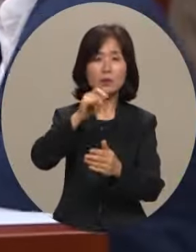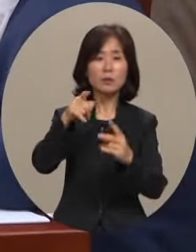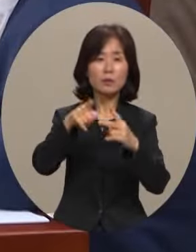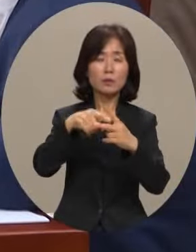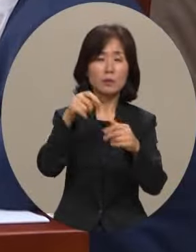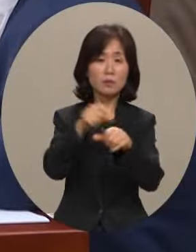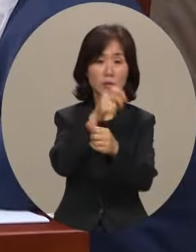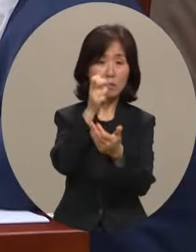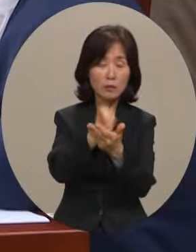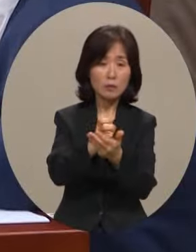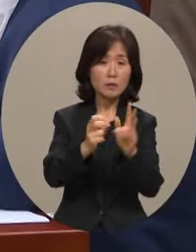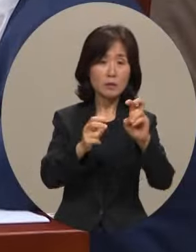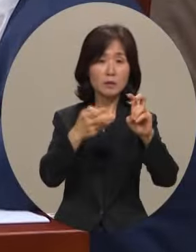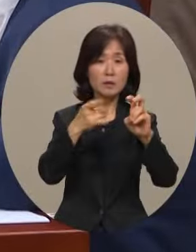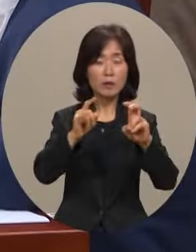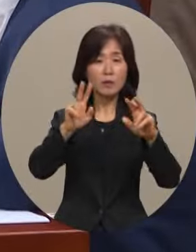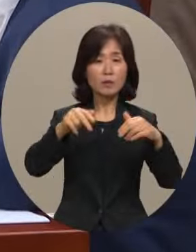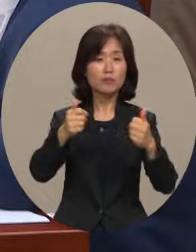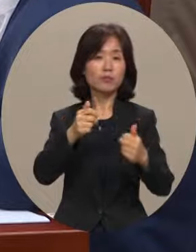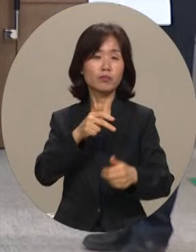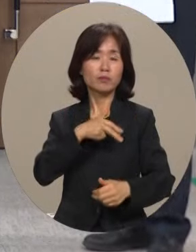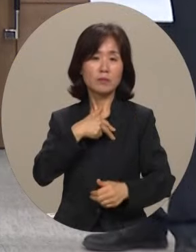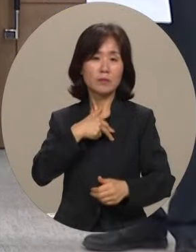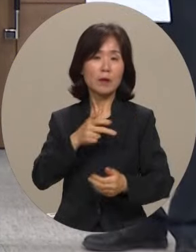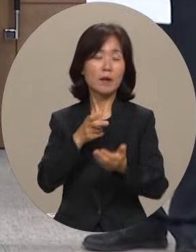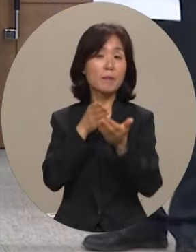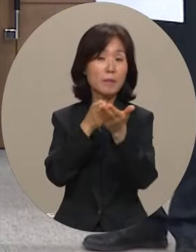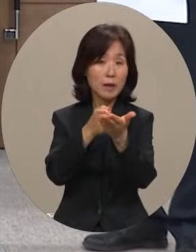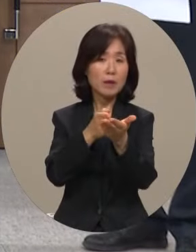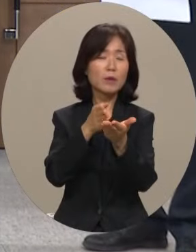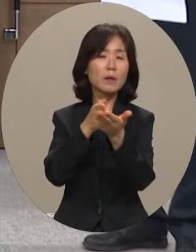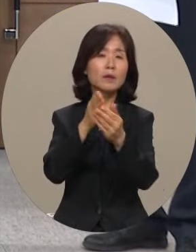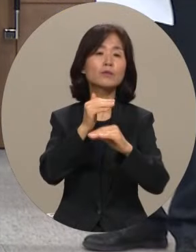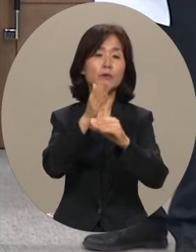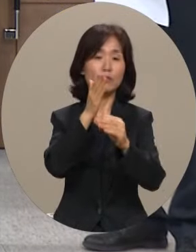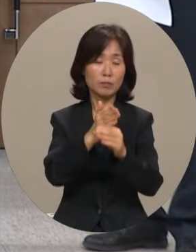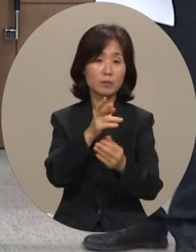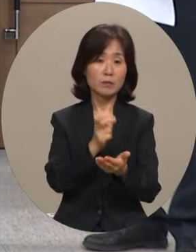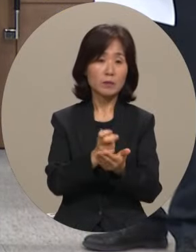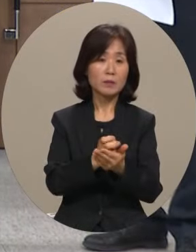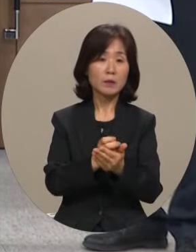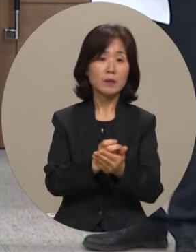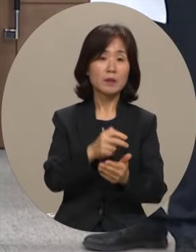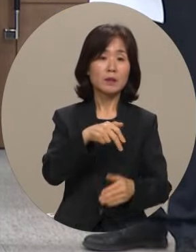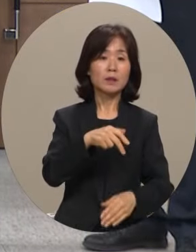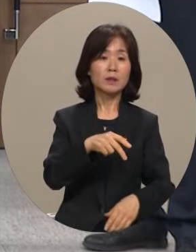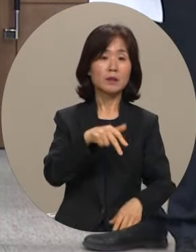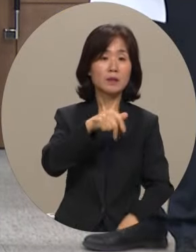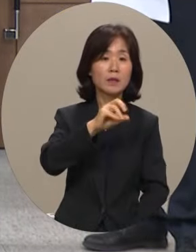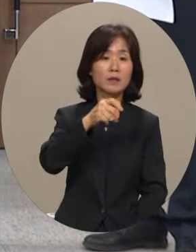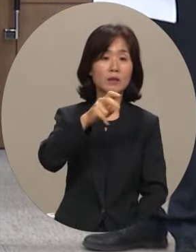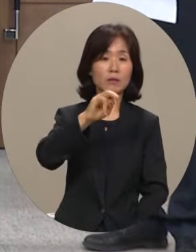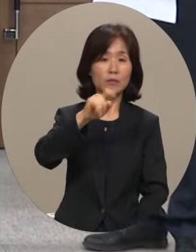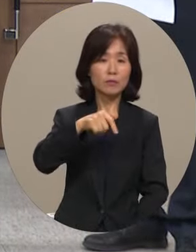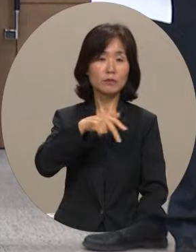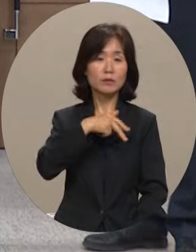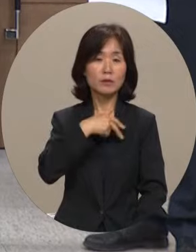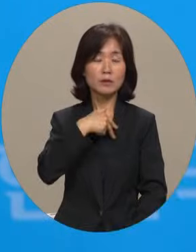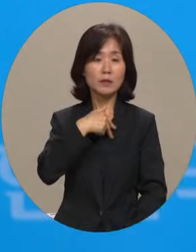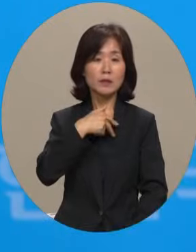교육위원들이 발의하거나 발의 준비 중인 법안의 이름들입니다. 특수교사 출신의 조국혁신당 강경숙 의원이 국회 개원과 동시에 제출한